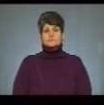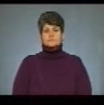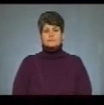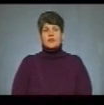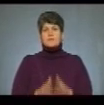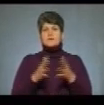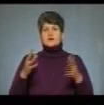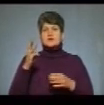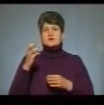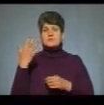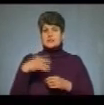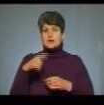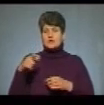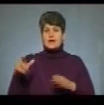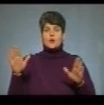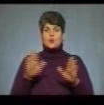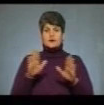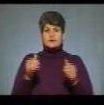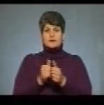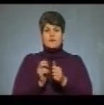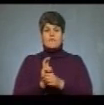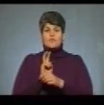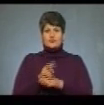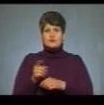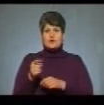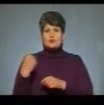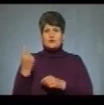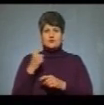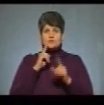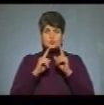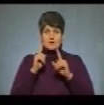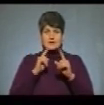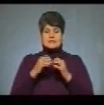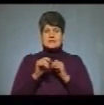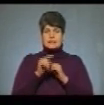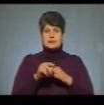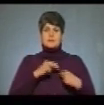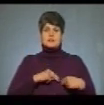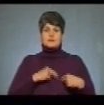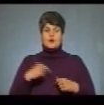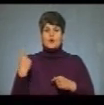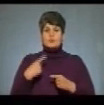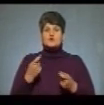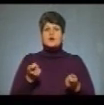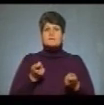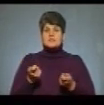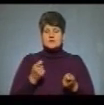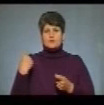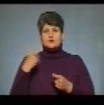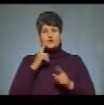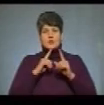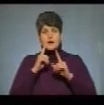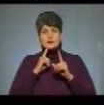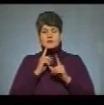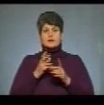Понад 350 людей колядували перед входом до Тернопільської обласної ради. Серед них – працівники обласної адміністрації та облради, які